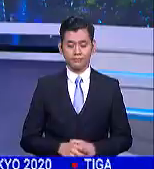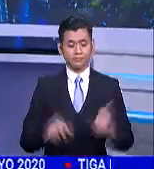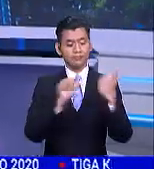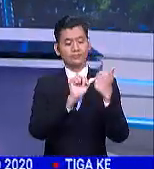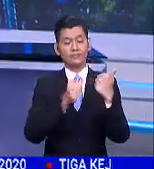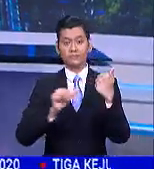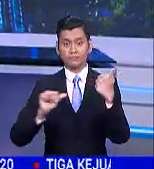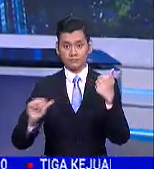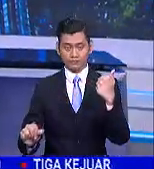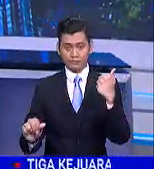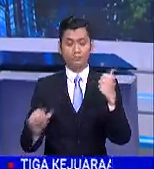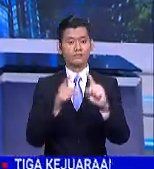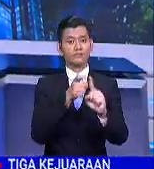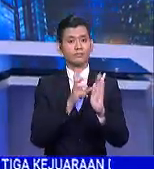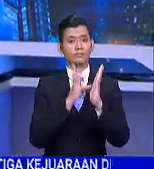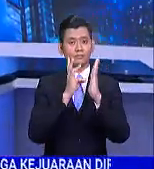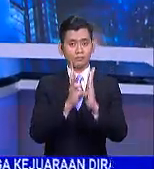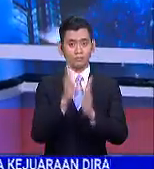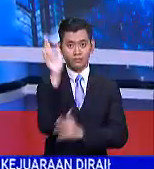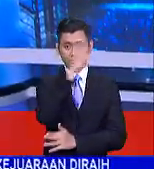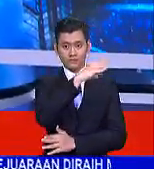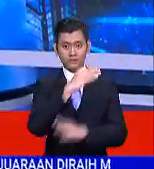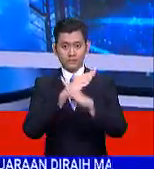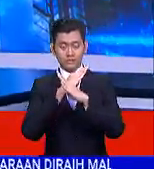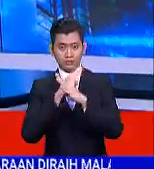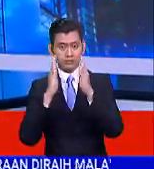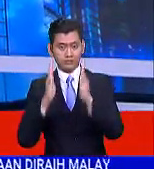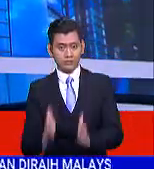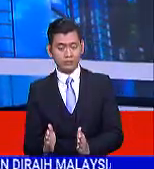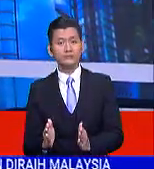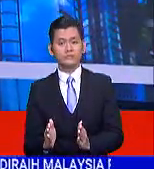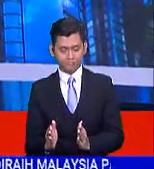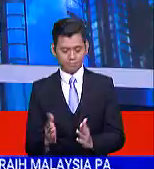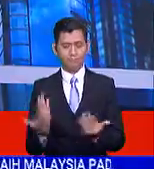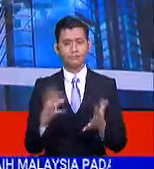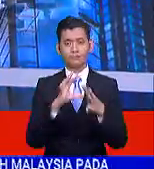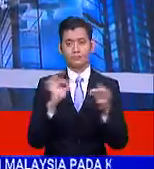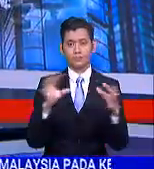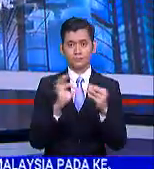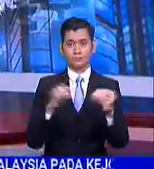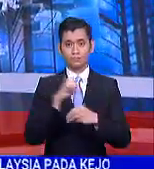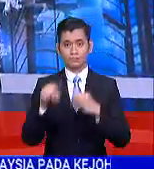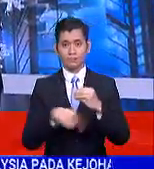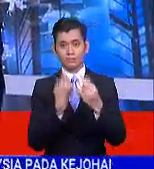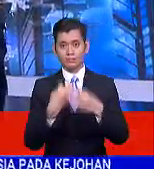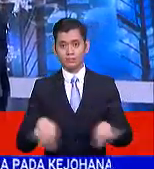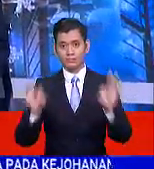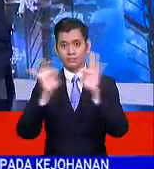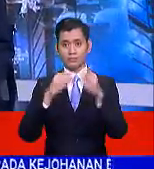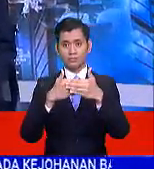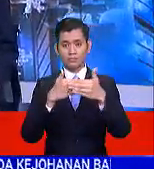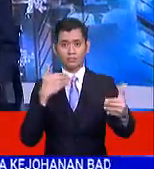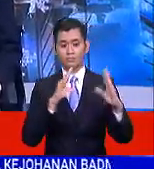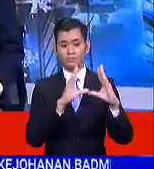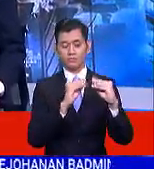Jawatankuasa yang dianggotai wakil kerajaan dan pembangkang telah dibentuk untuk meneliti aspek-aspek penting sebelum persidangan Parlimen diadakan. Menurut